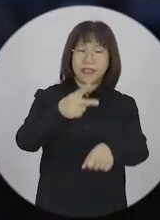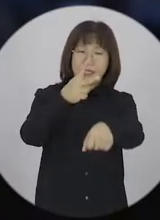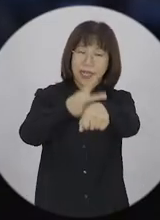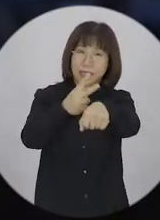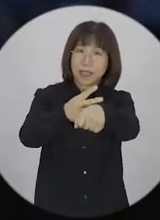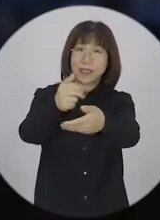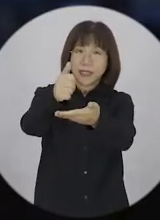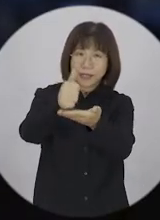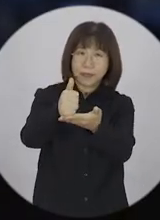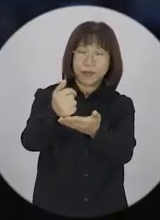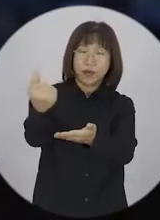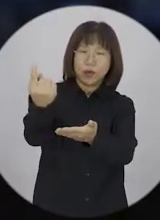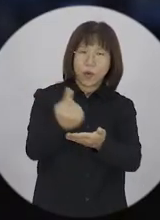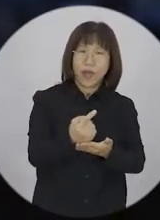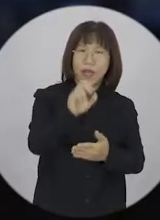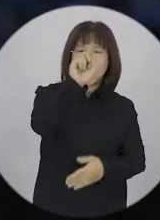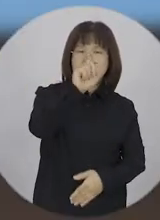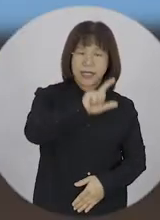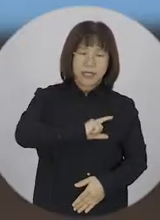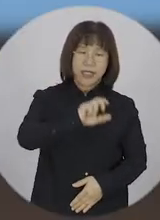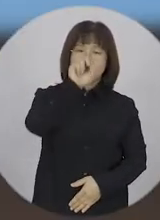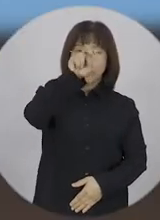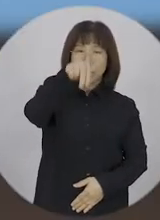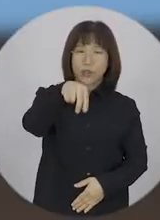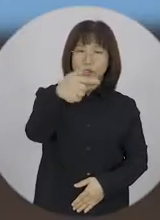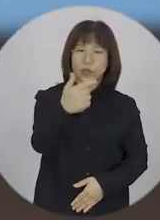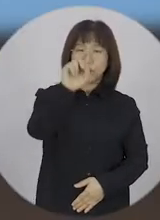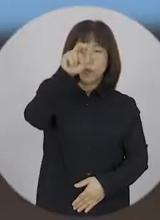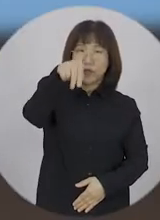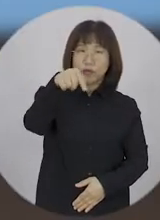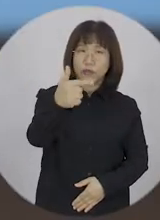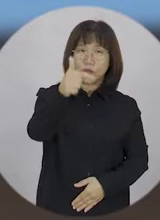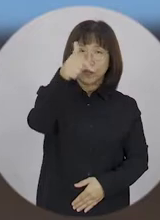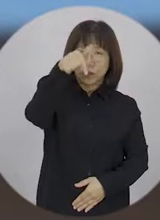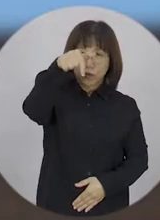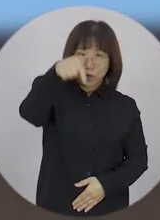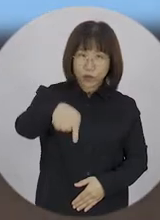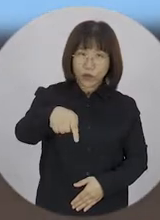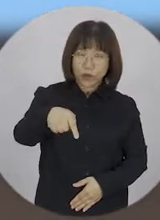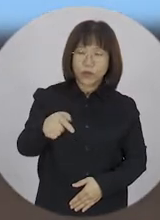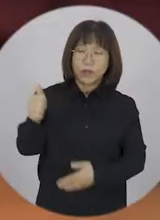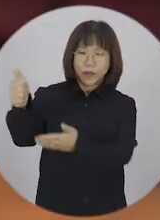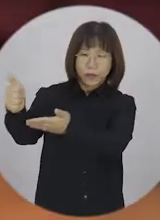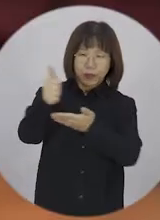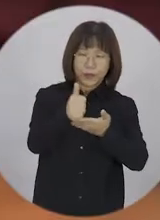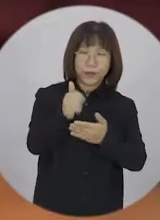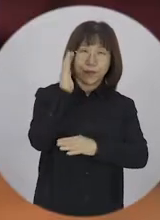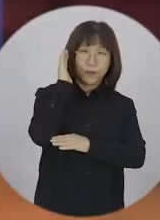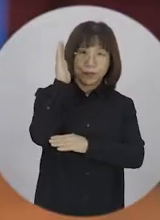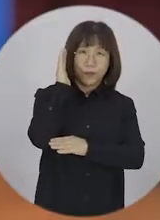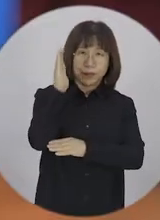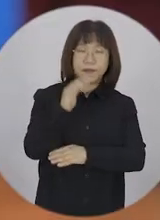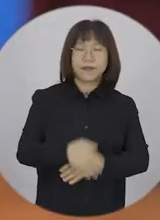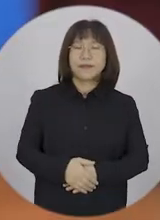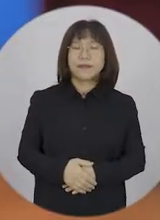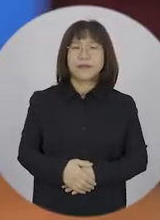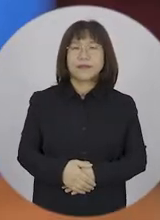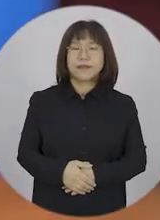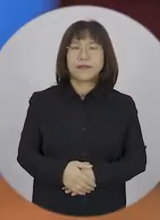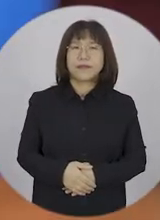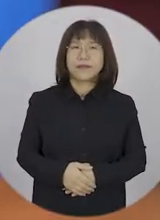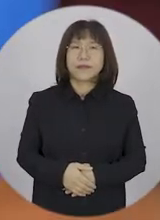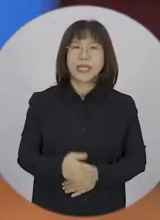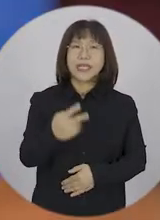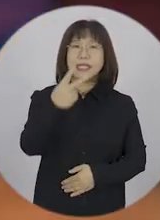학생부 종합 전형 핵심 전략 의 저자이자 ebsi 입시 대표 강사인 유명 9 강사가 강단에